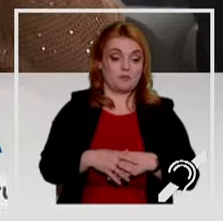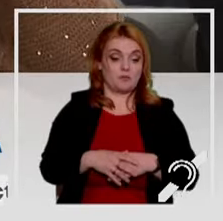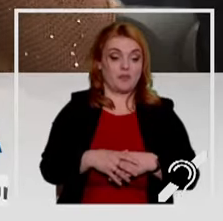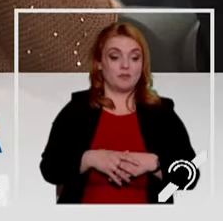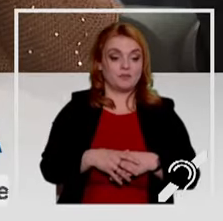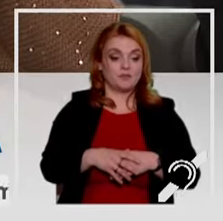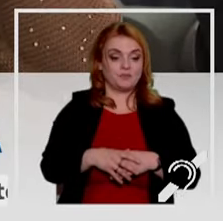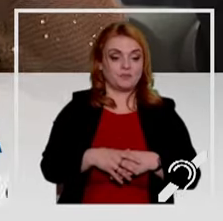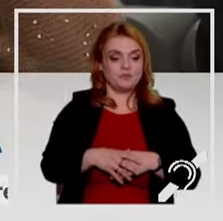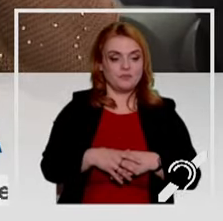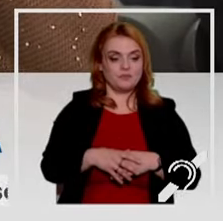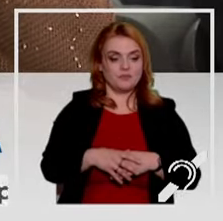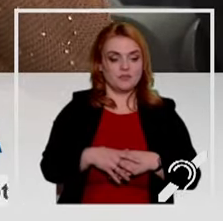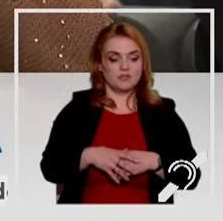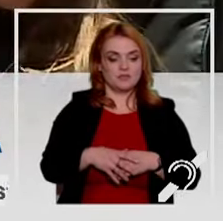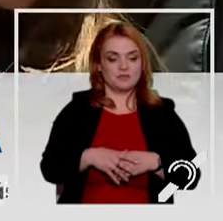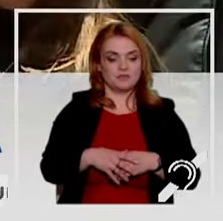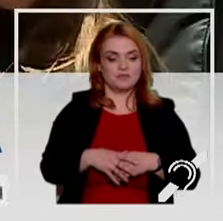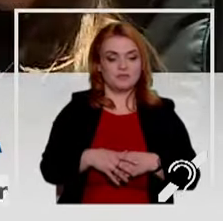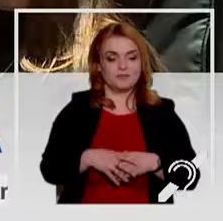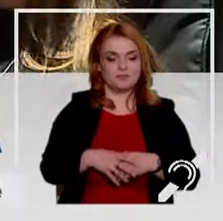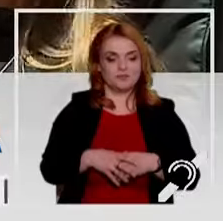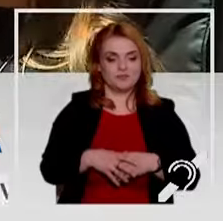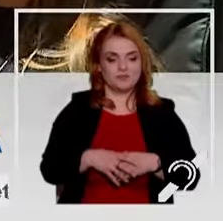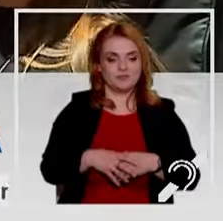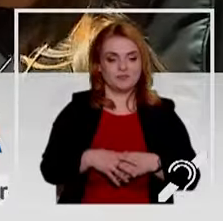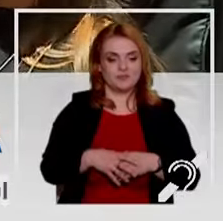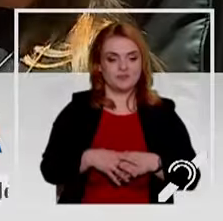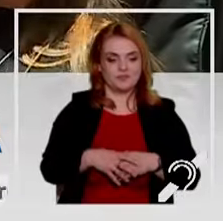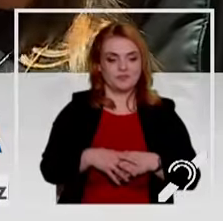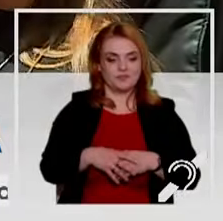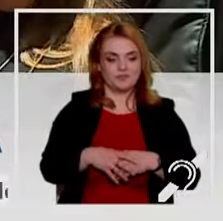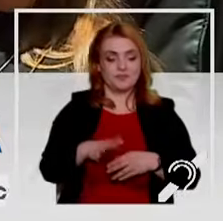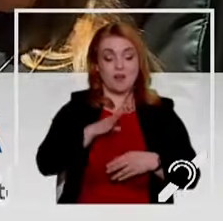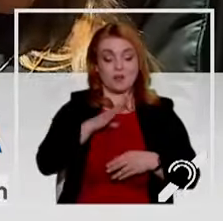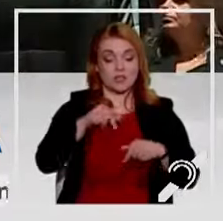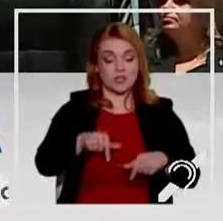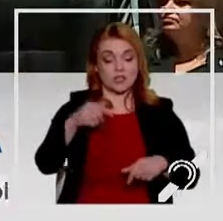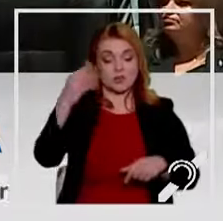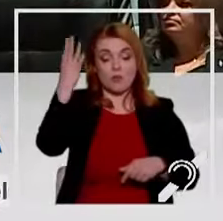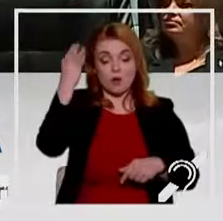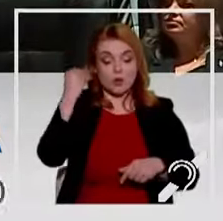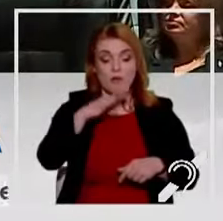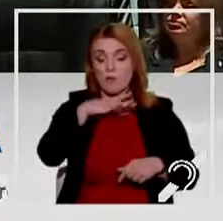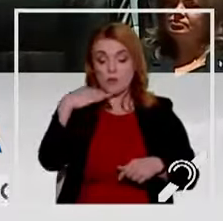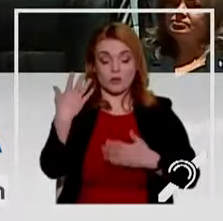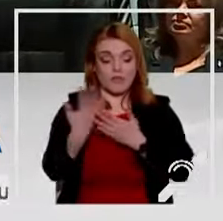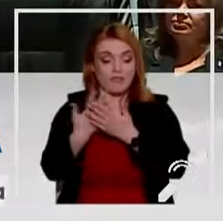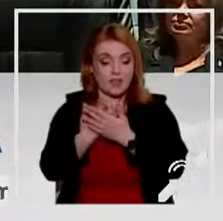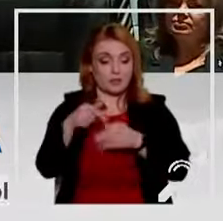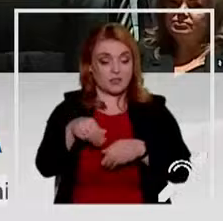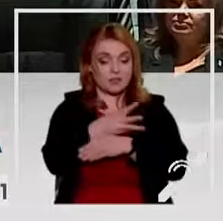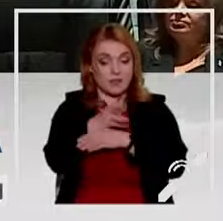Europa, Luna Filmului European. În capitala Republicii Moldova au fost proiectate cele mai bune pelicule noi de pe